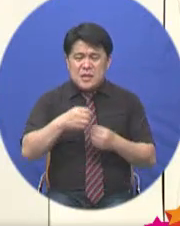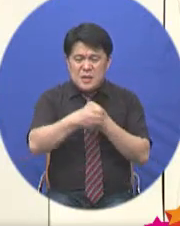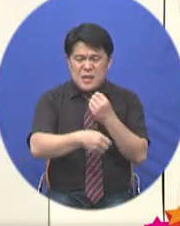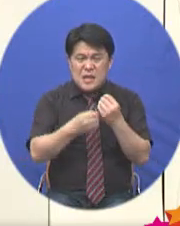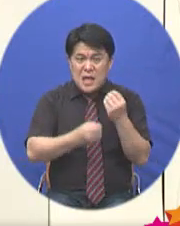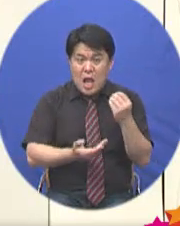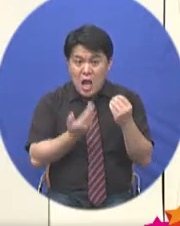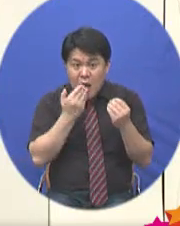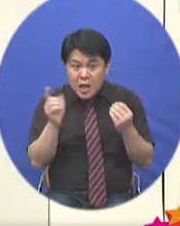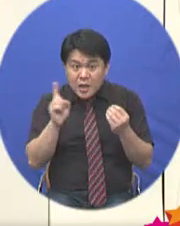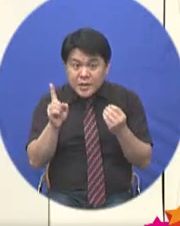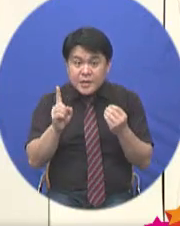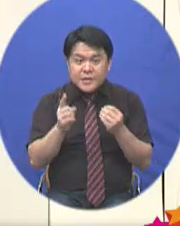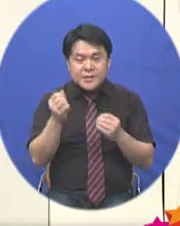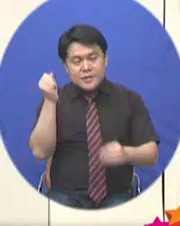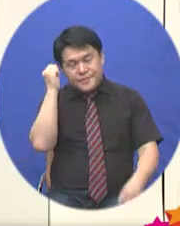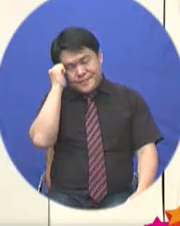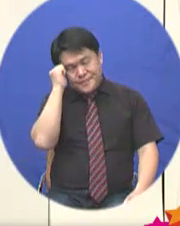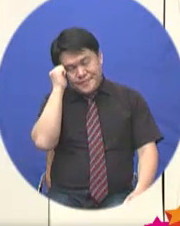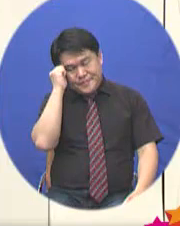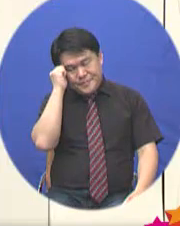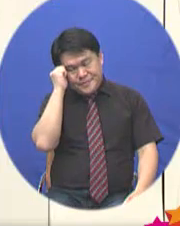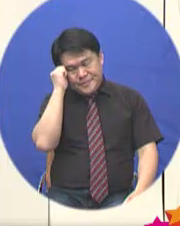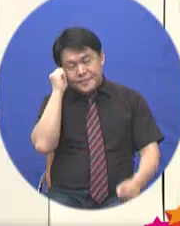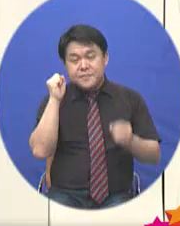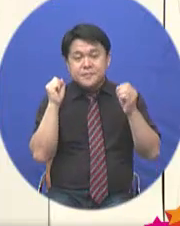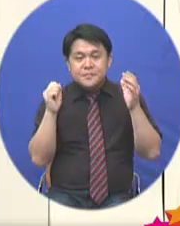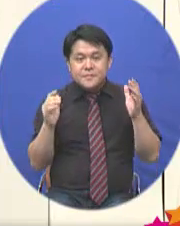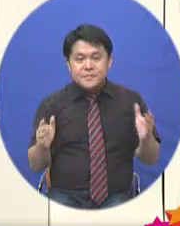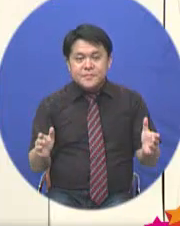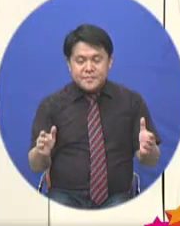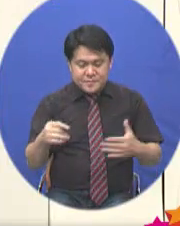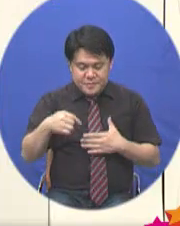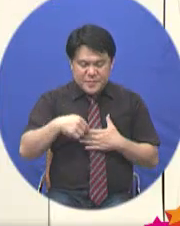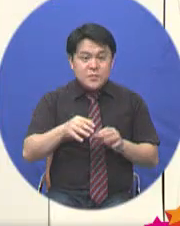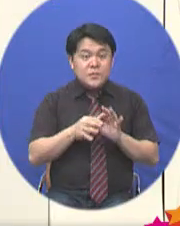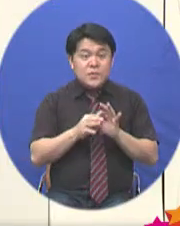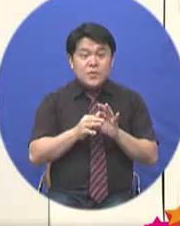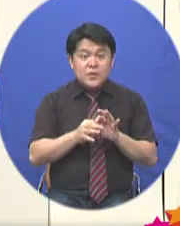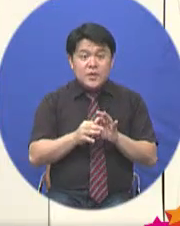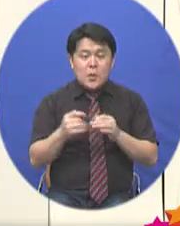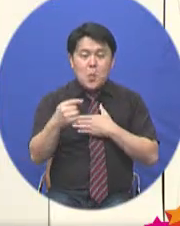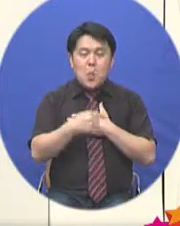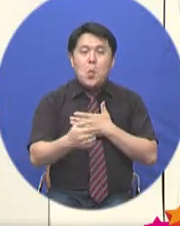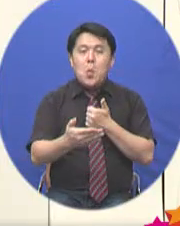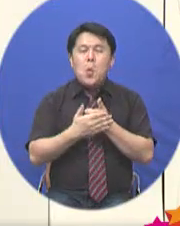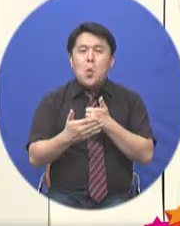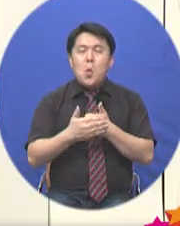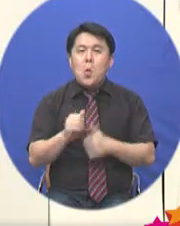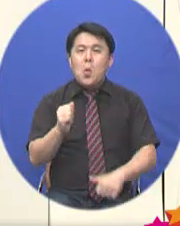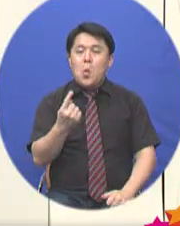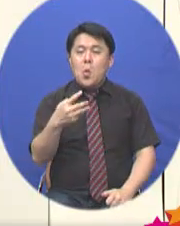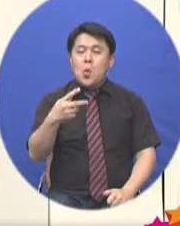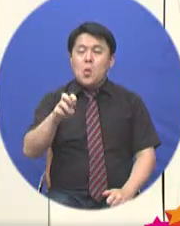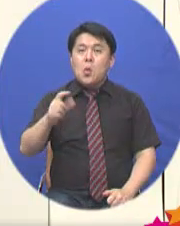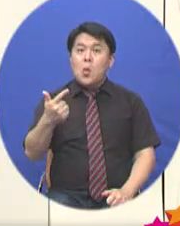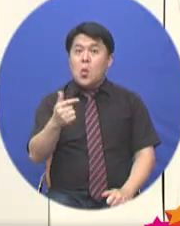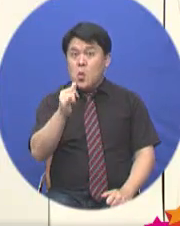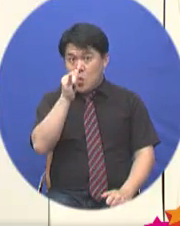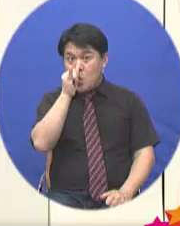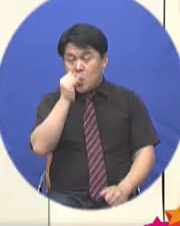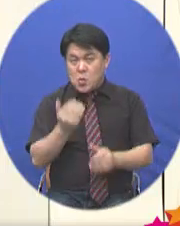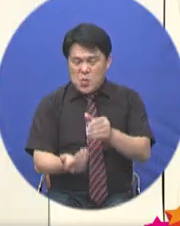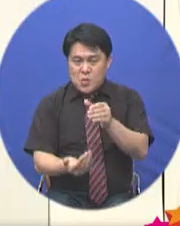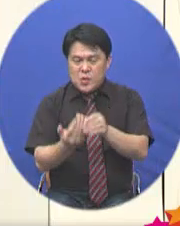바나나를 먹으면요. 네. 자는 동안에 좋은 호르몬이 나오고 거꾸로 다이어트에도 좋고